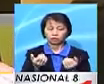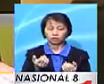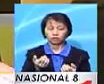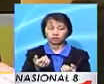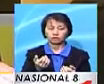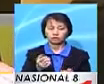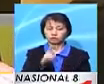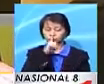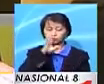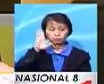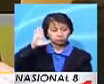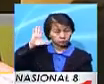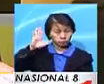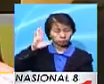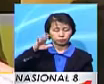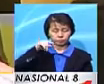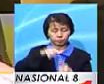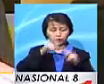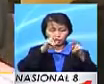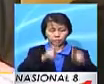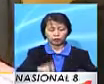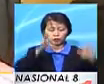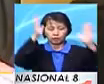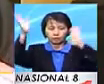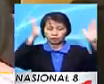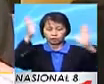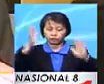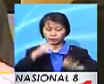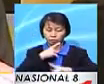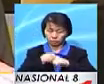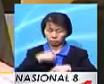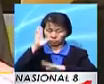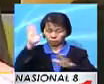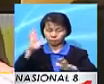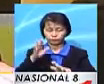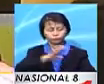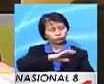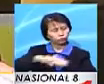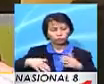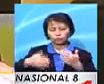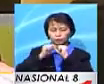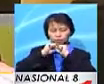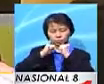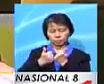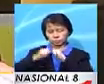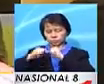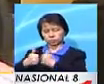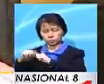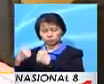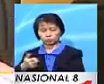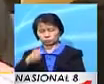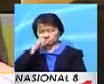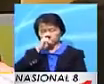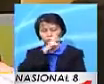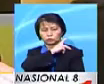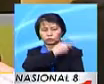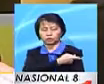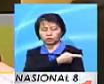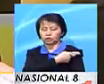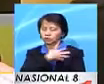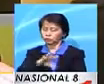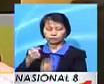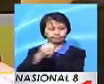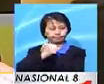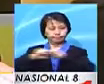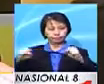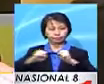assurance ataupun jaminan pada rakyat Malaysia keseluruhannya kesiapsiagaan agensi-agensi penguatkuasaan bukan